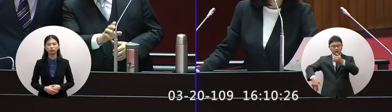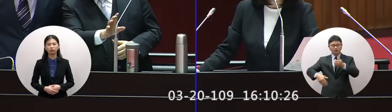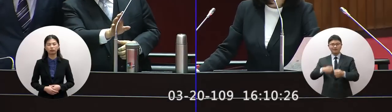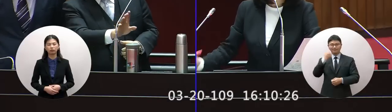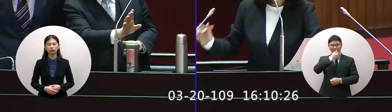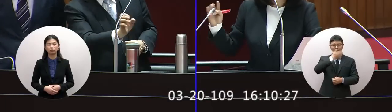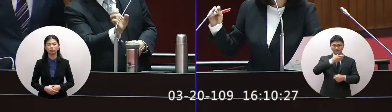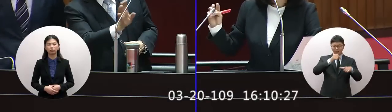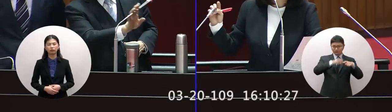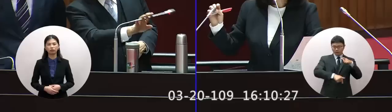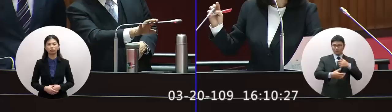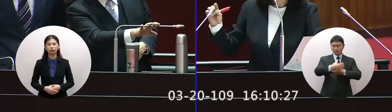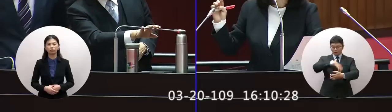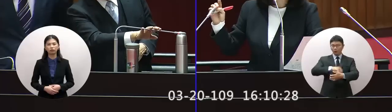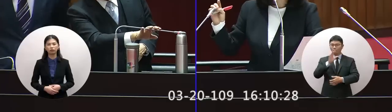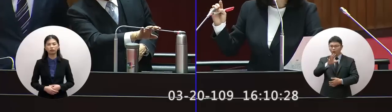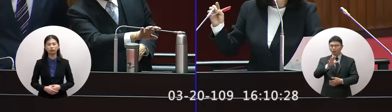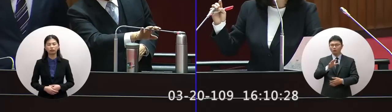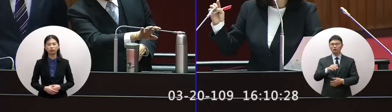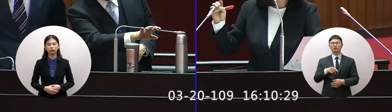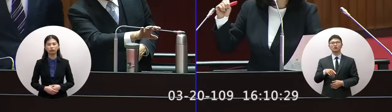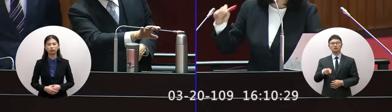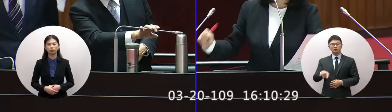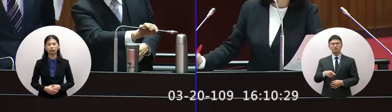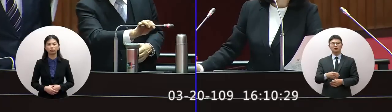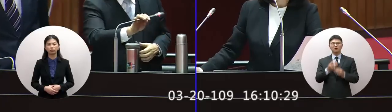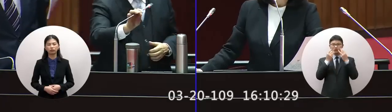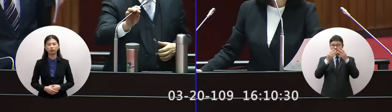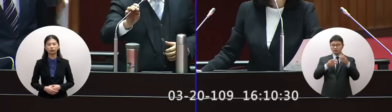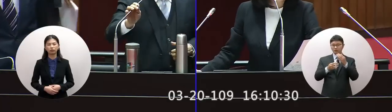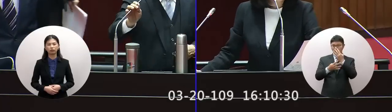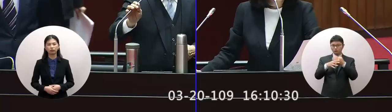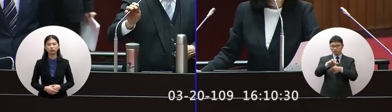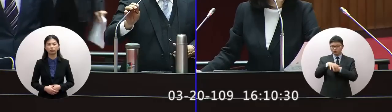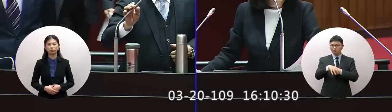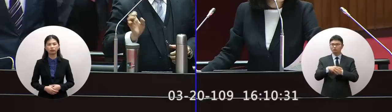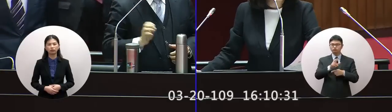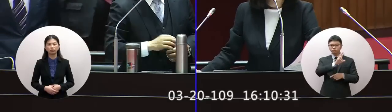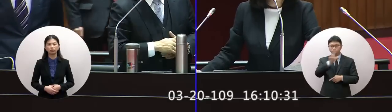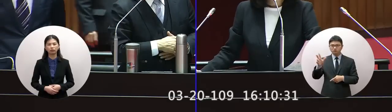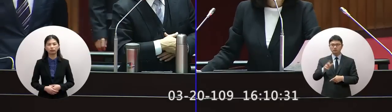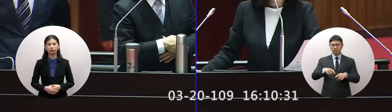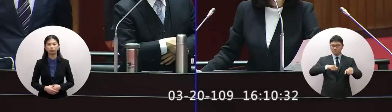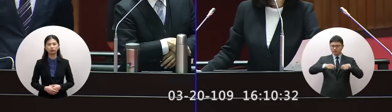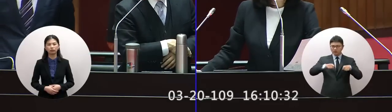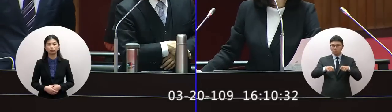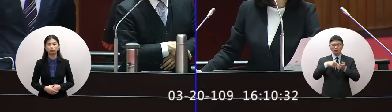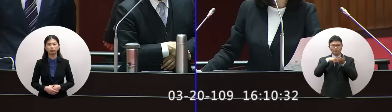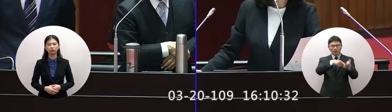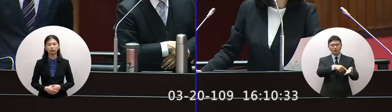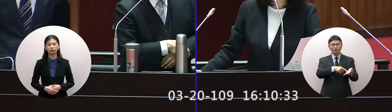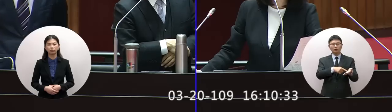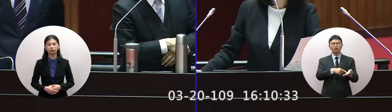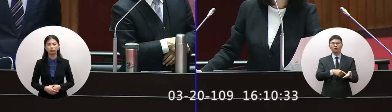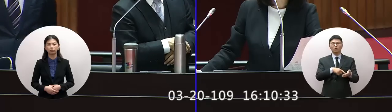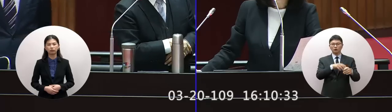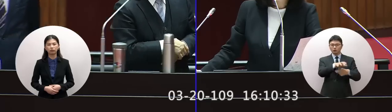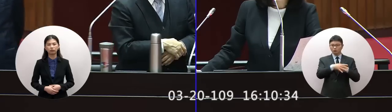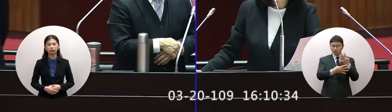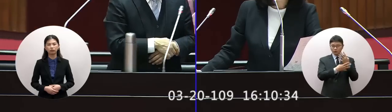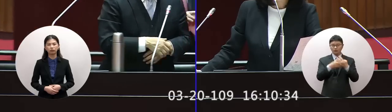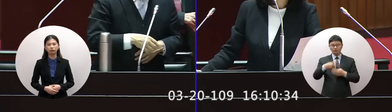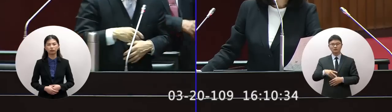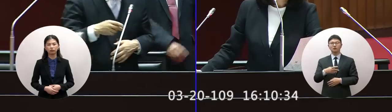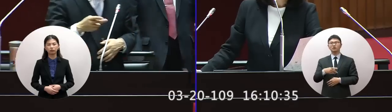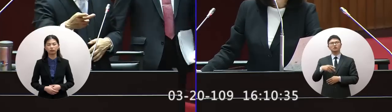台糖用所谓的营农型计划，提出农业结合绿能的设施的